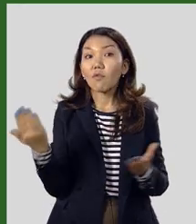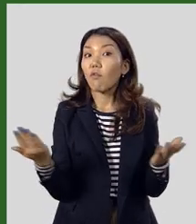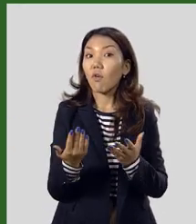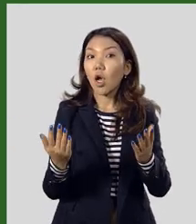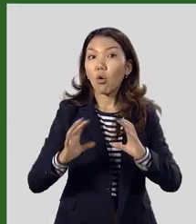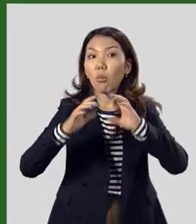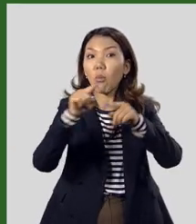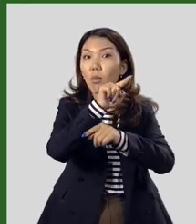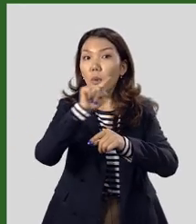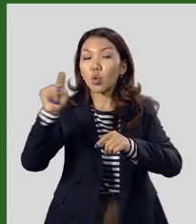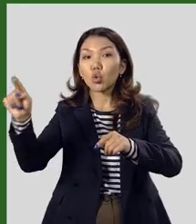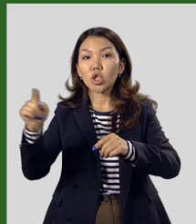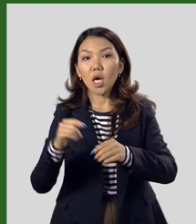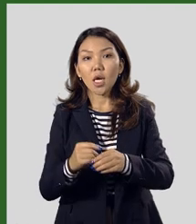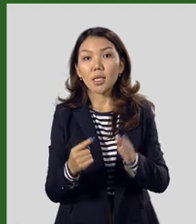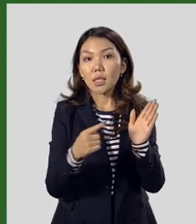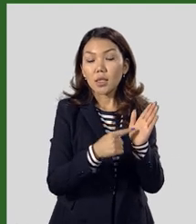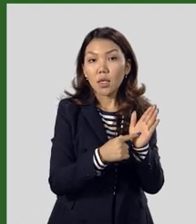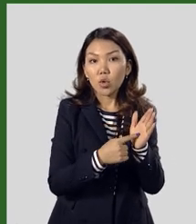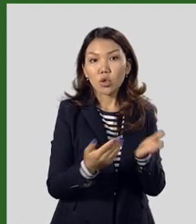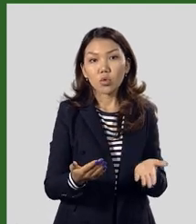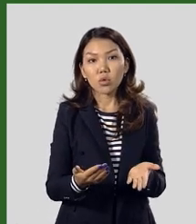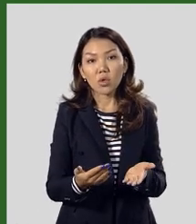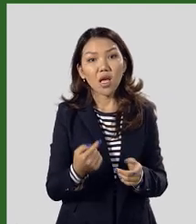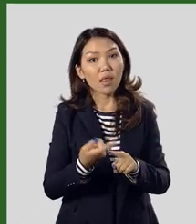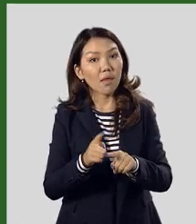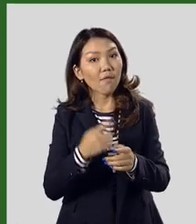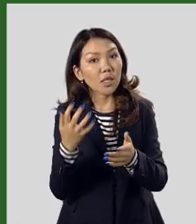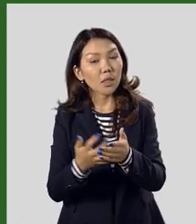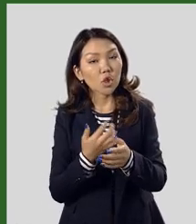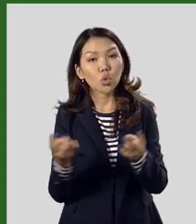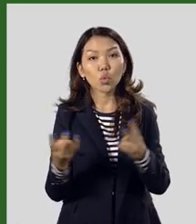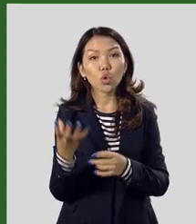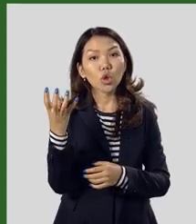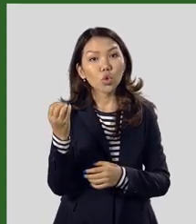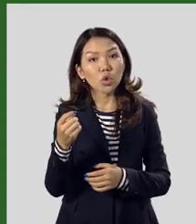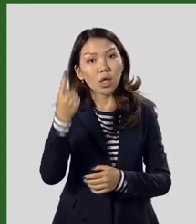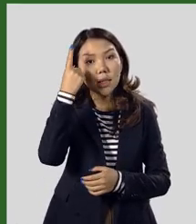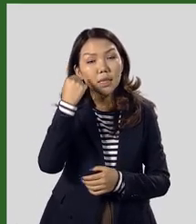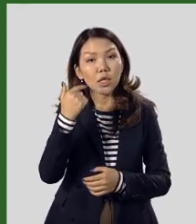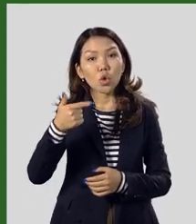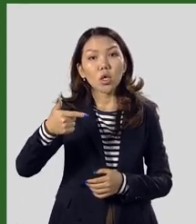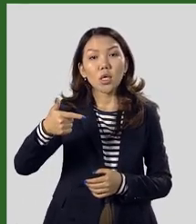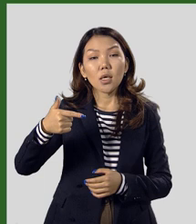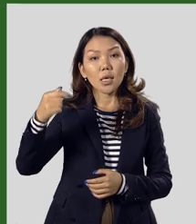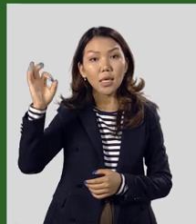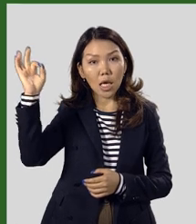полушарии находится точка, этого недостаточно. Нужно еще знать ее градусы.